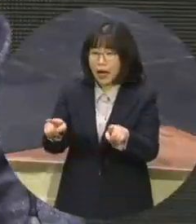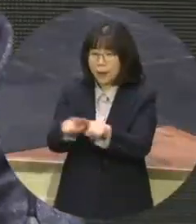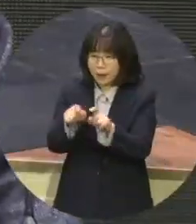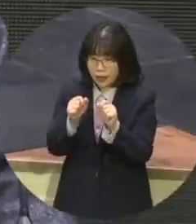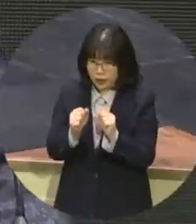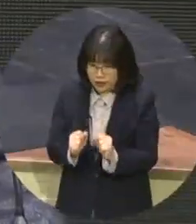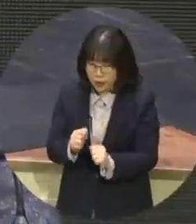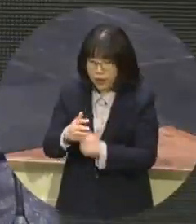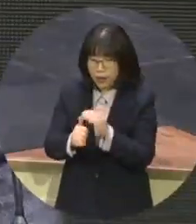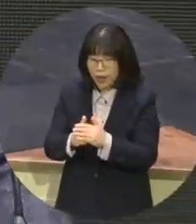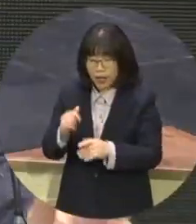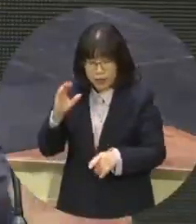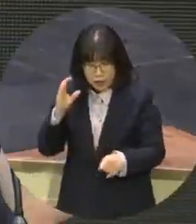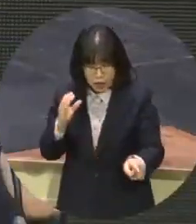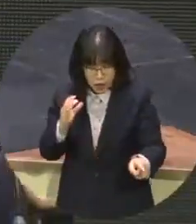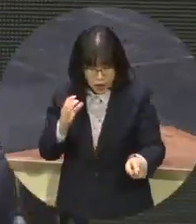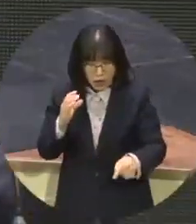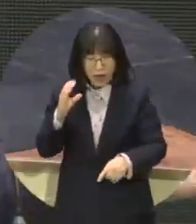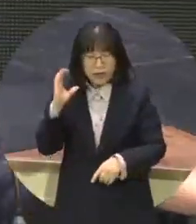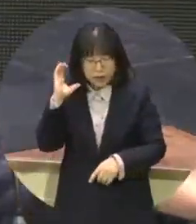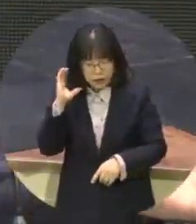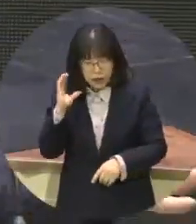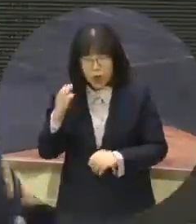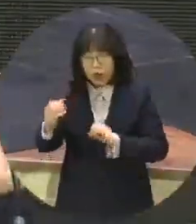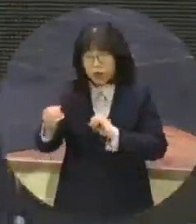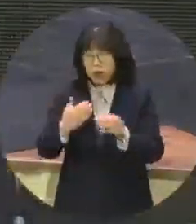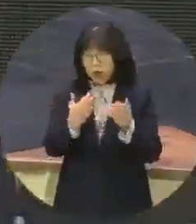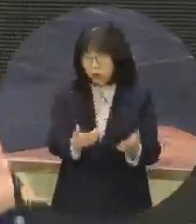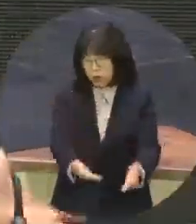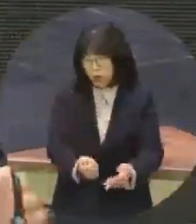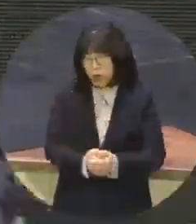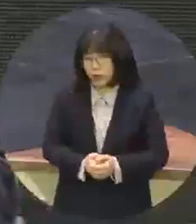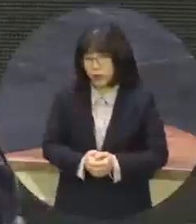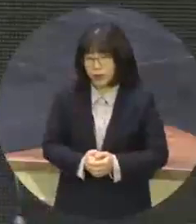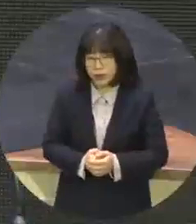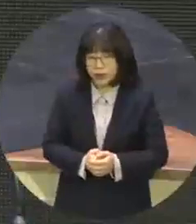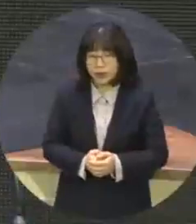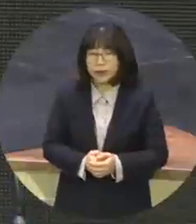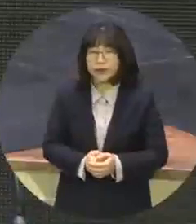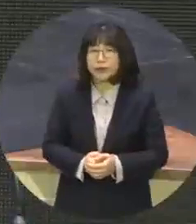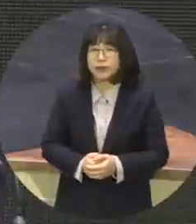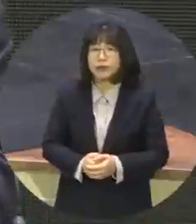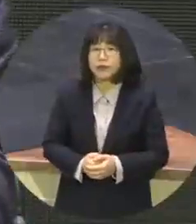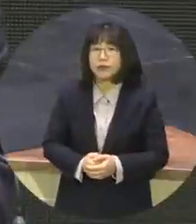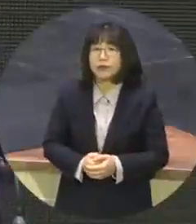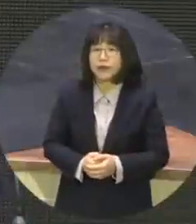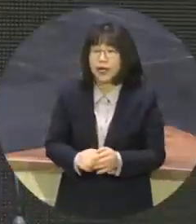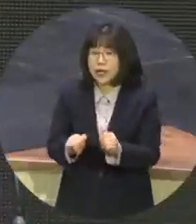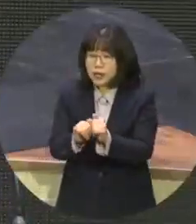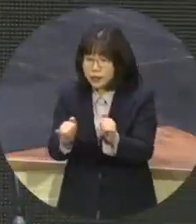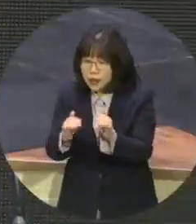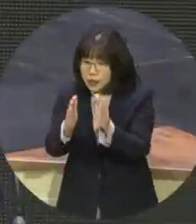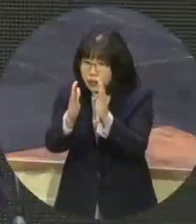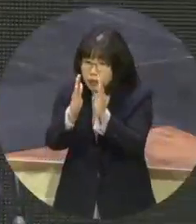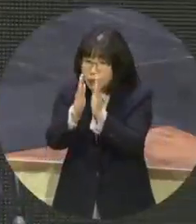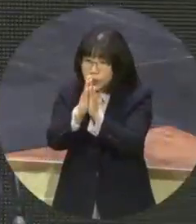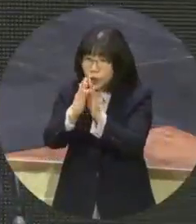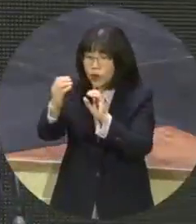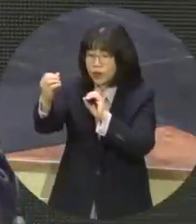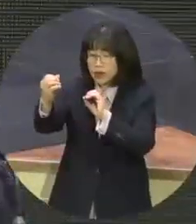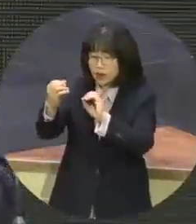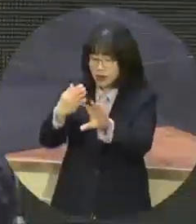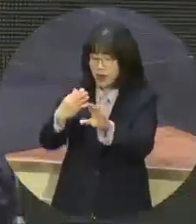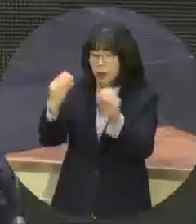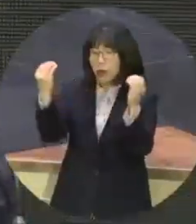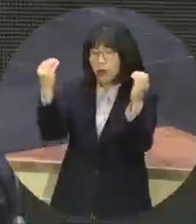응답해 주신다. 무슨 말입니까? 전부 237 나라 세계복음화를 위해서 많은 분들이요 기도 응답에 대한 오해를 많이